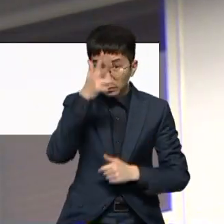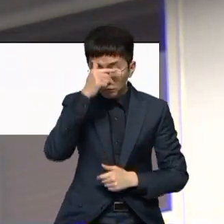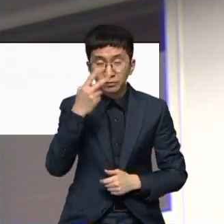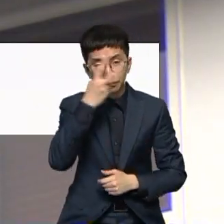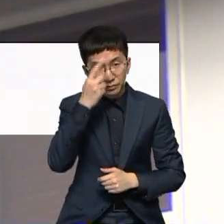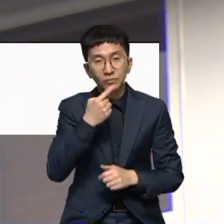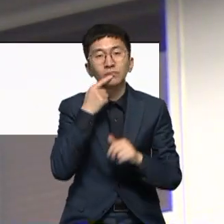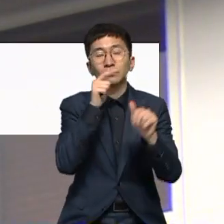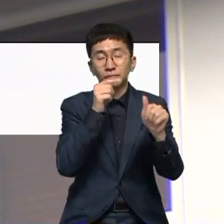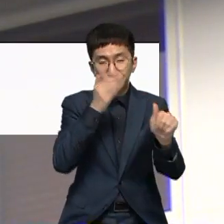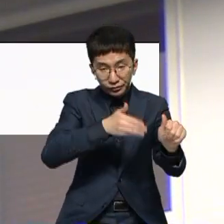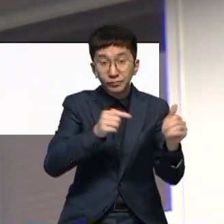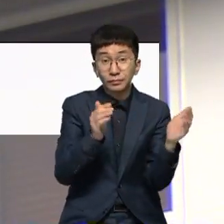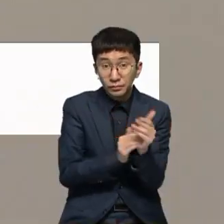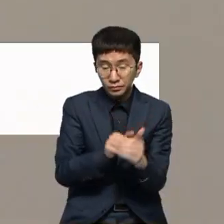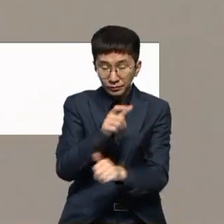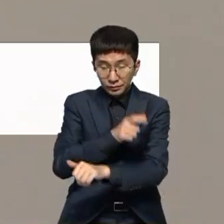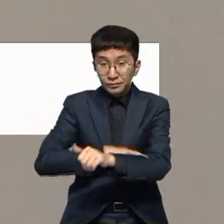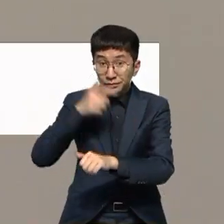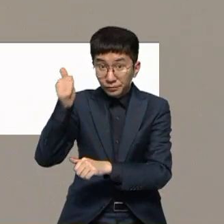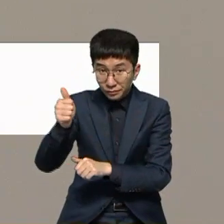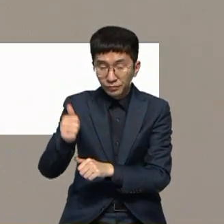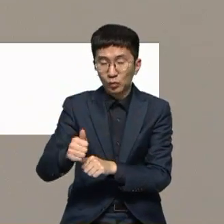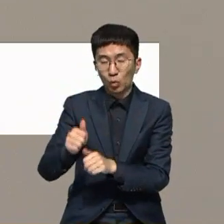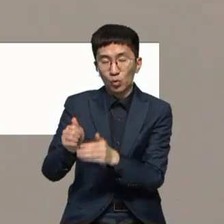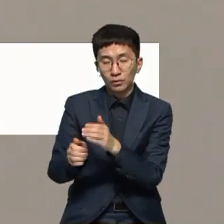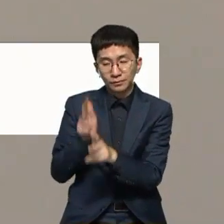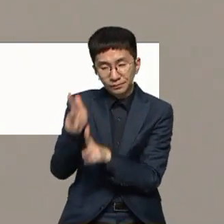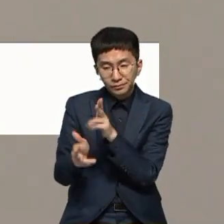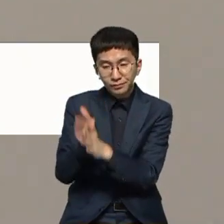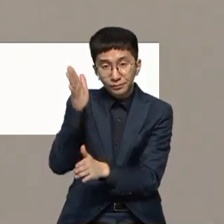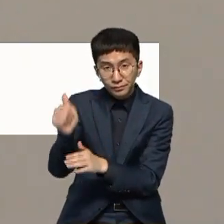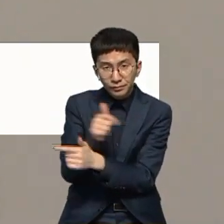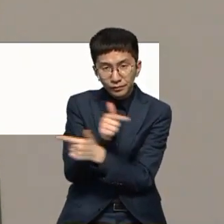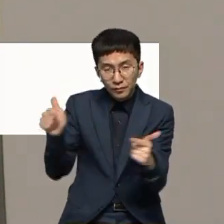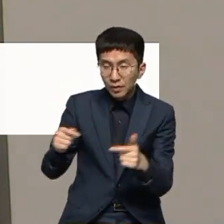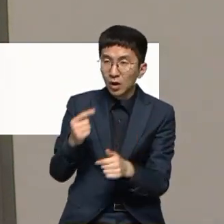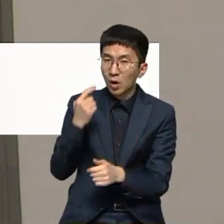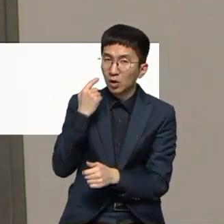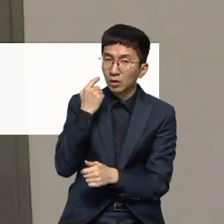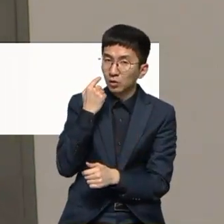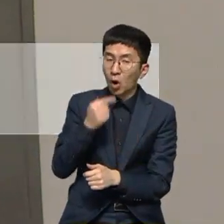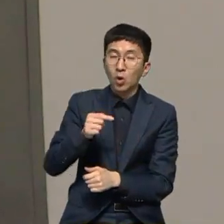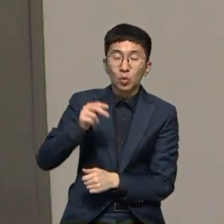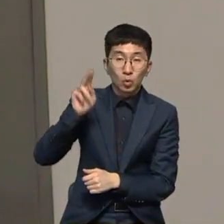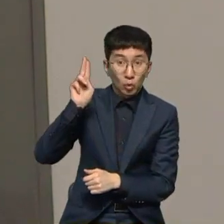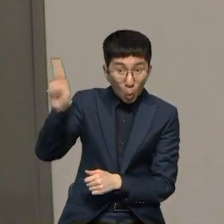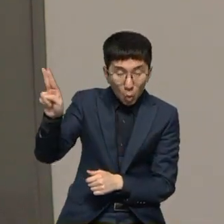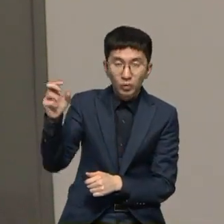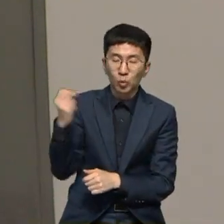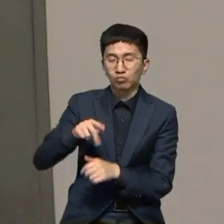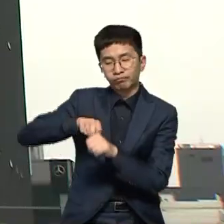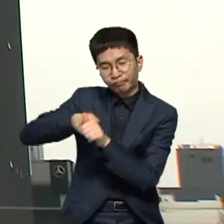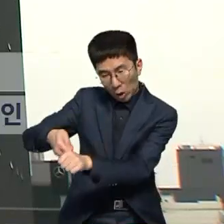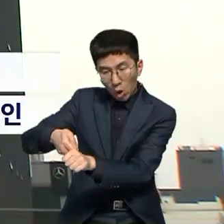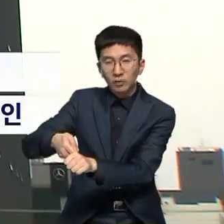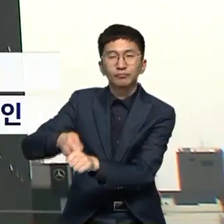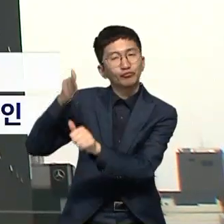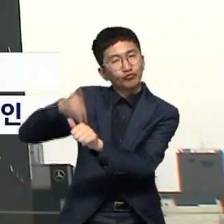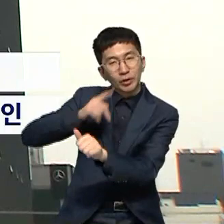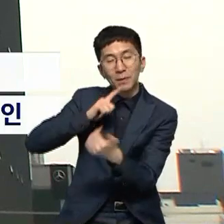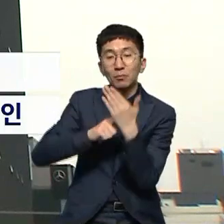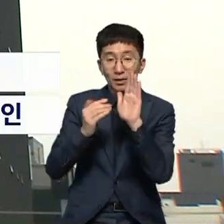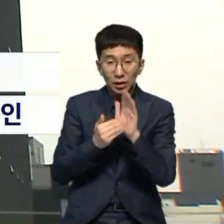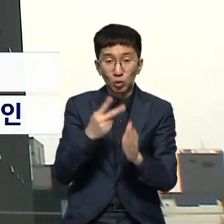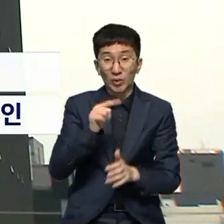의뢰하고 이사장과 사업본부장에겐 각각 경고와 중징계를 요구하기로 했습니다. 다만 국민대의